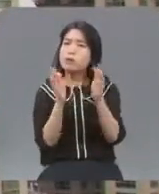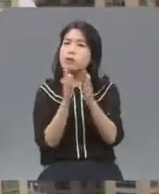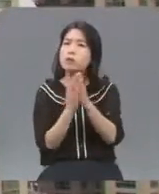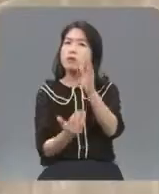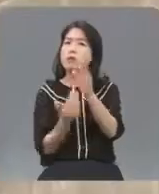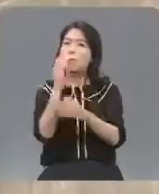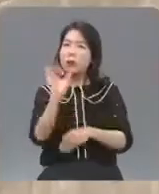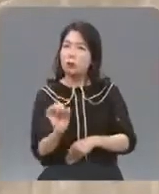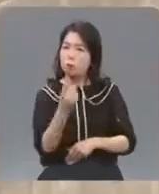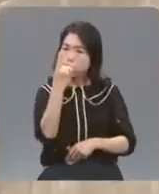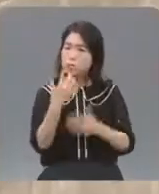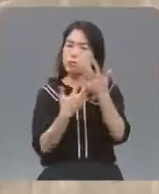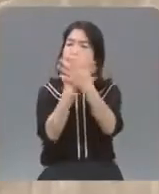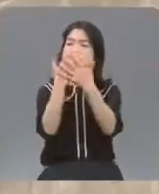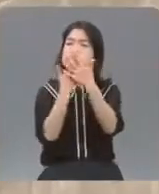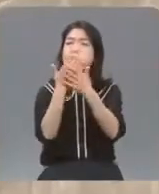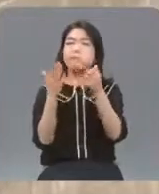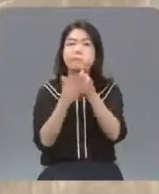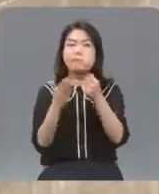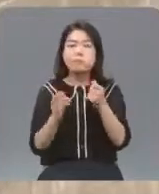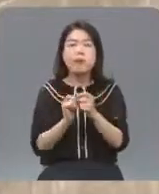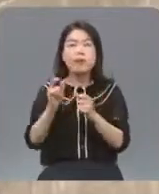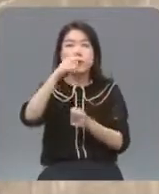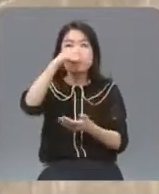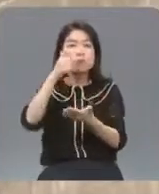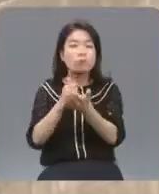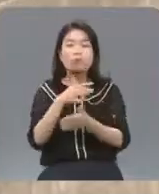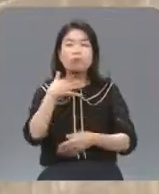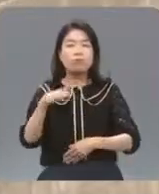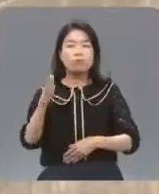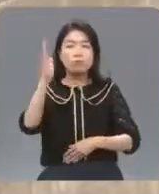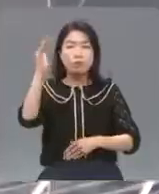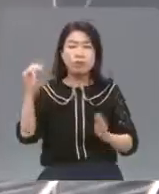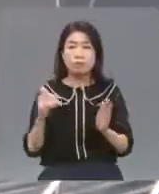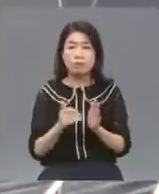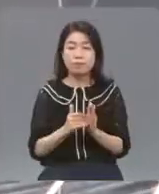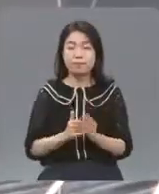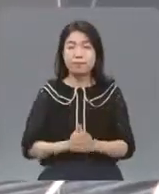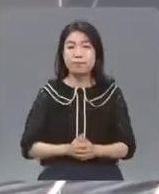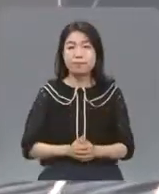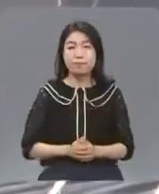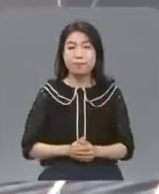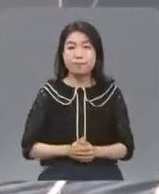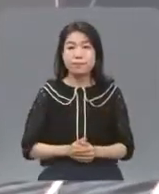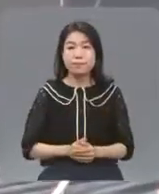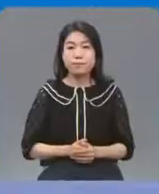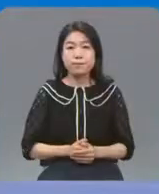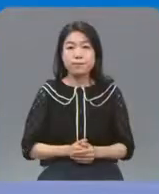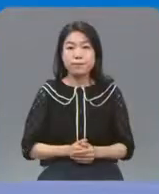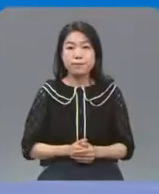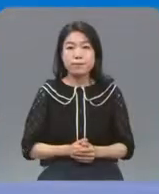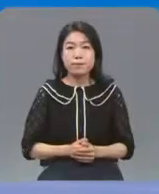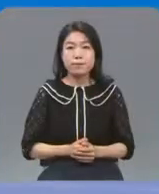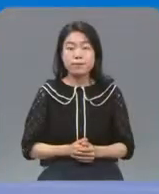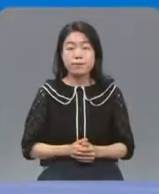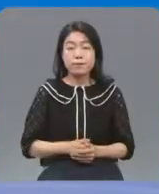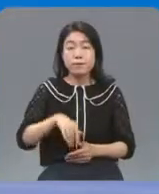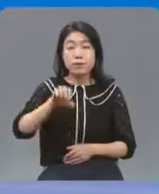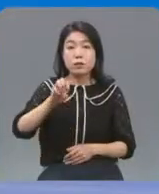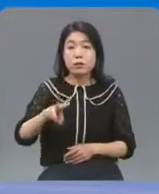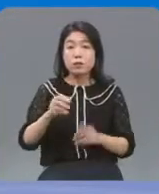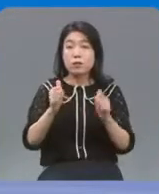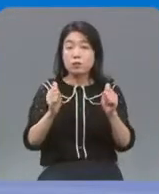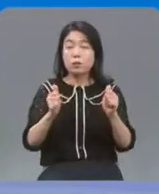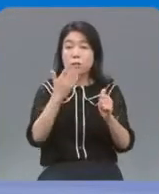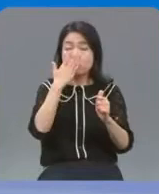사고 원인인지 불명확하다 며 대부분의 혐의를 부인했습니다 불을 더 관계 집앞